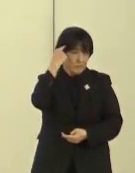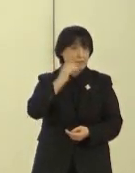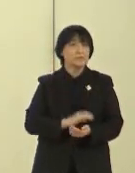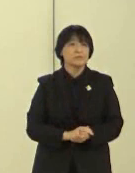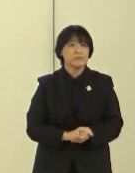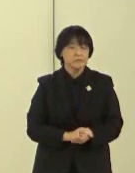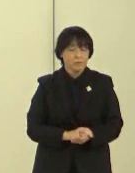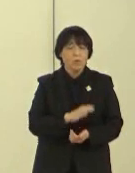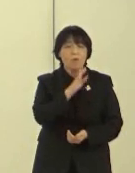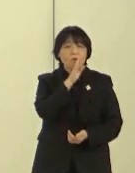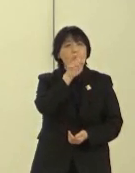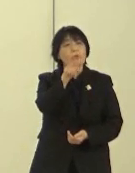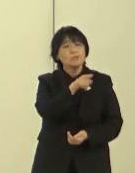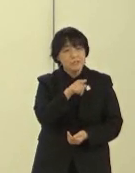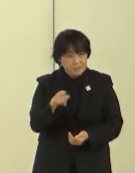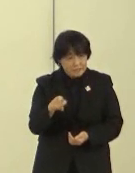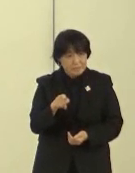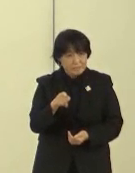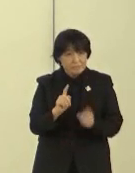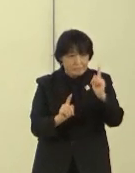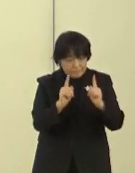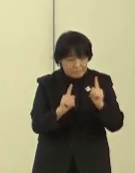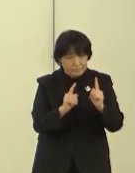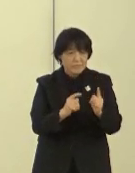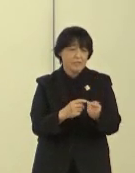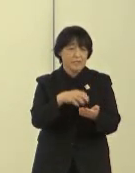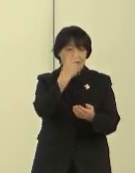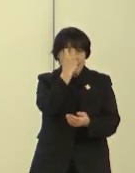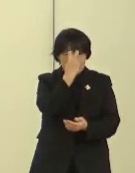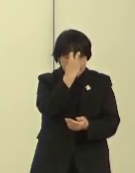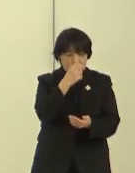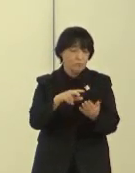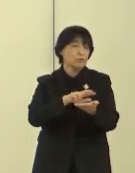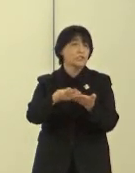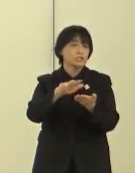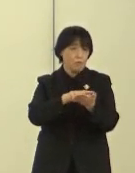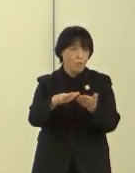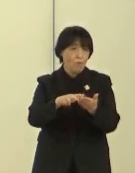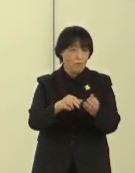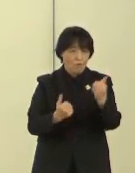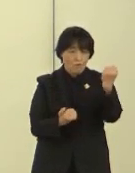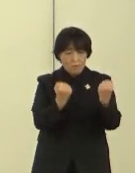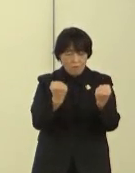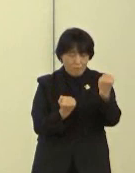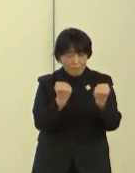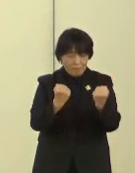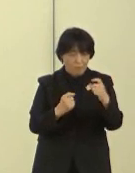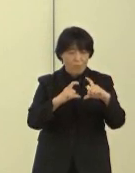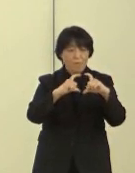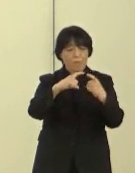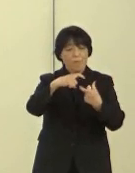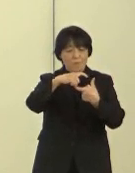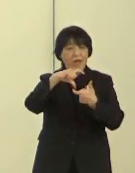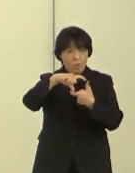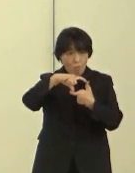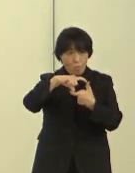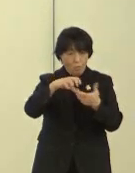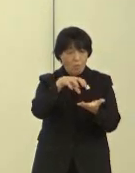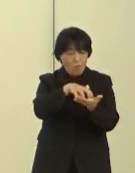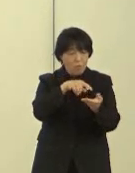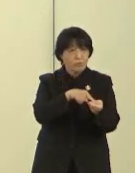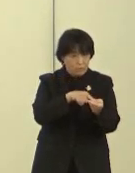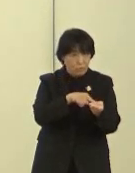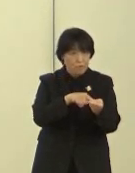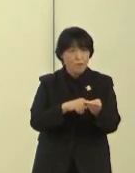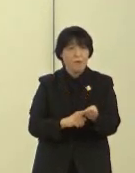本人の確認資料なんですけれども、例えば免許証ですとかマイナンバーカードのように顔写真がついてい